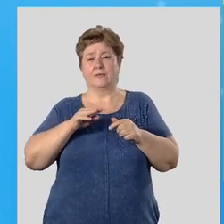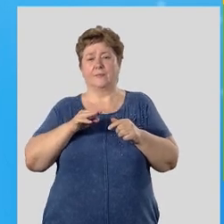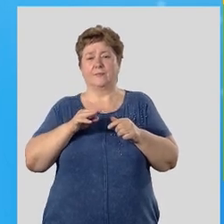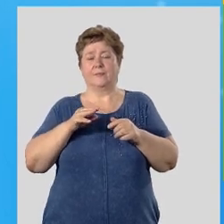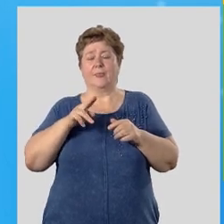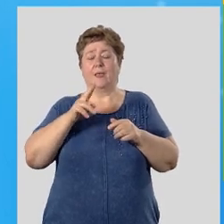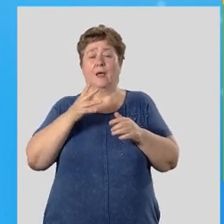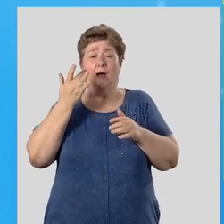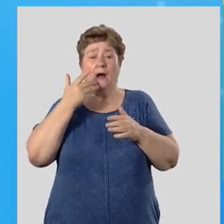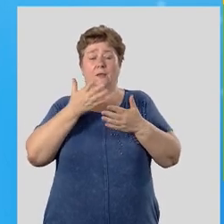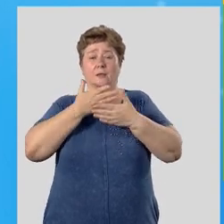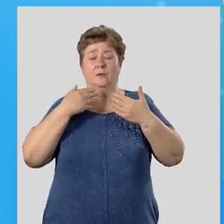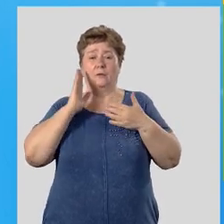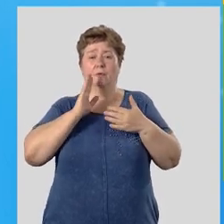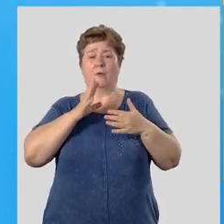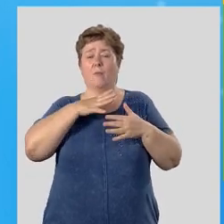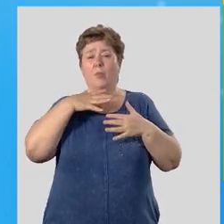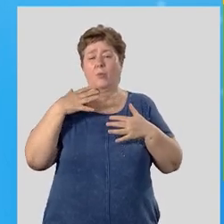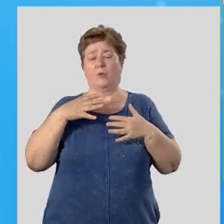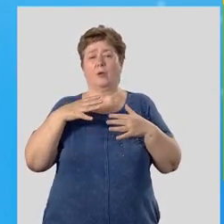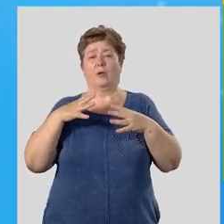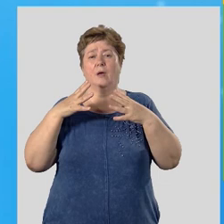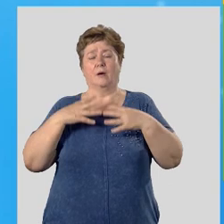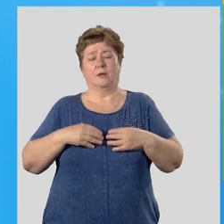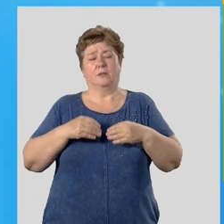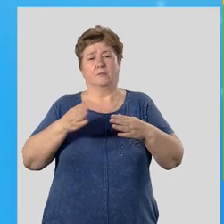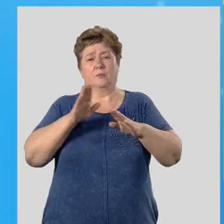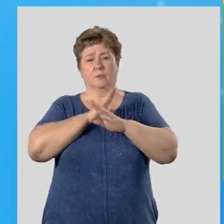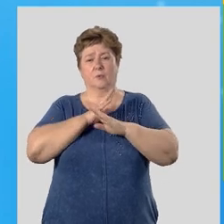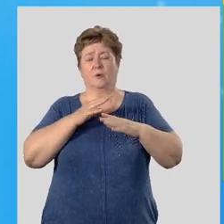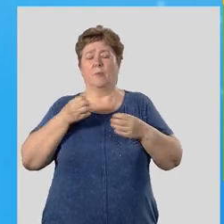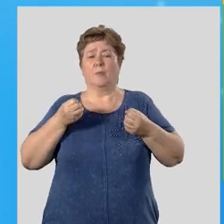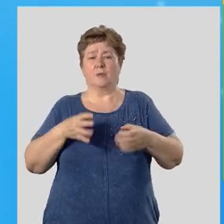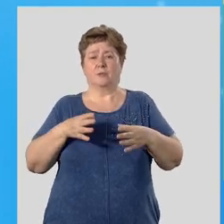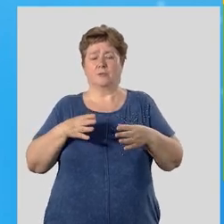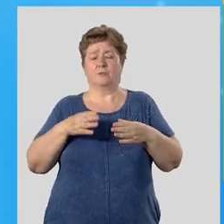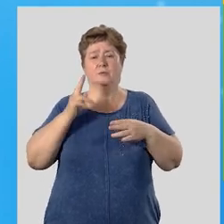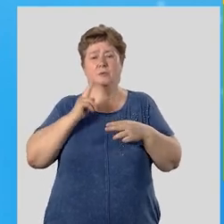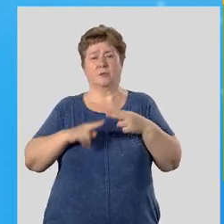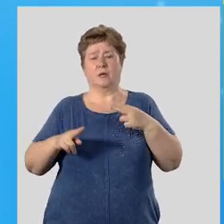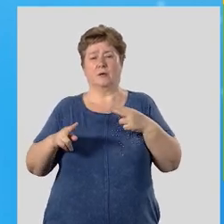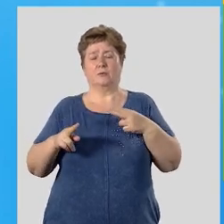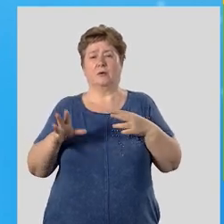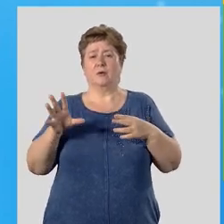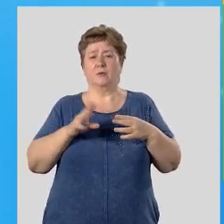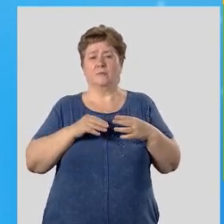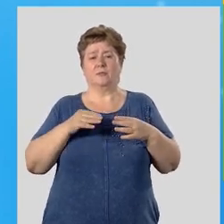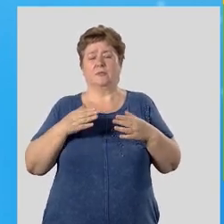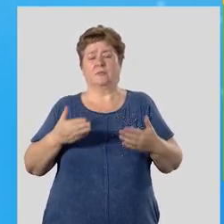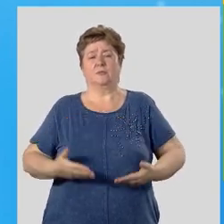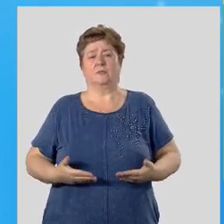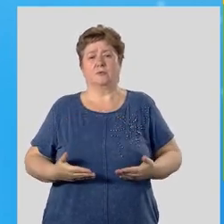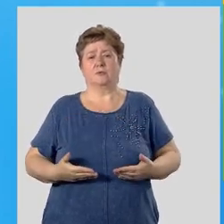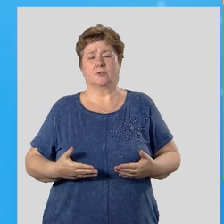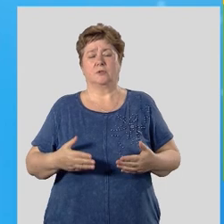При обезвоживании многие организмы гибнут, а простейшие утрачивают все признаки